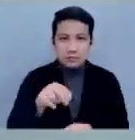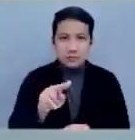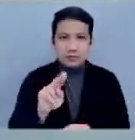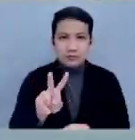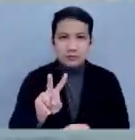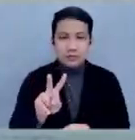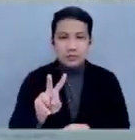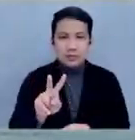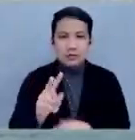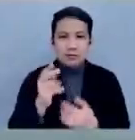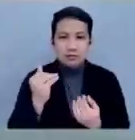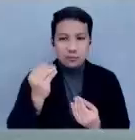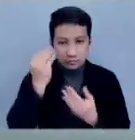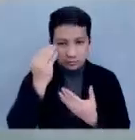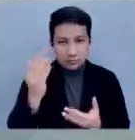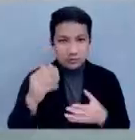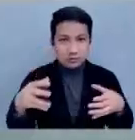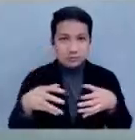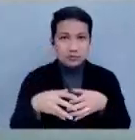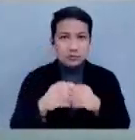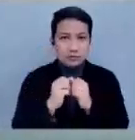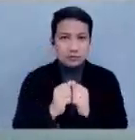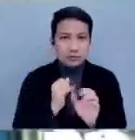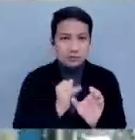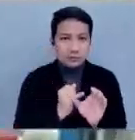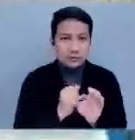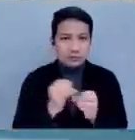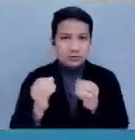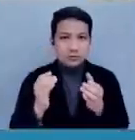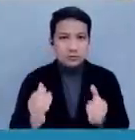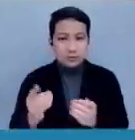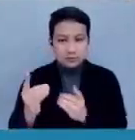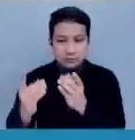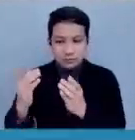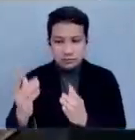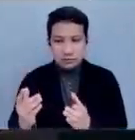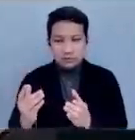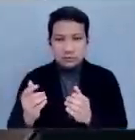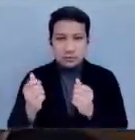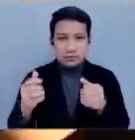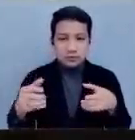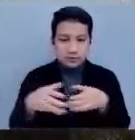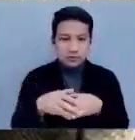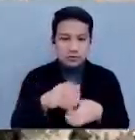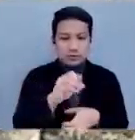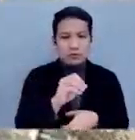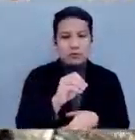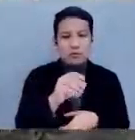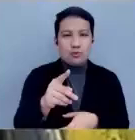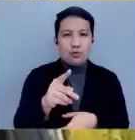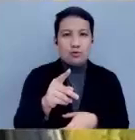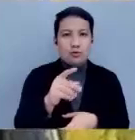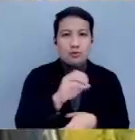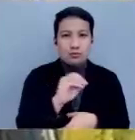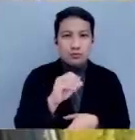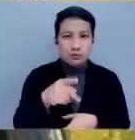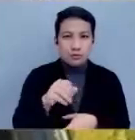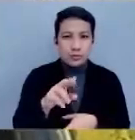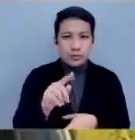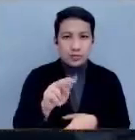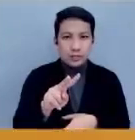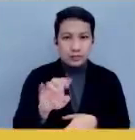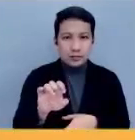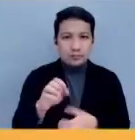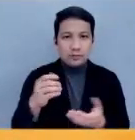yung pagsasama-sama ng mga jeepney operator at driver sa ilalim ng kooperatiba para kalaunan ay makabili sila ng modernized